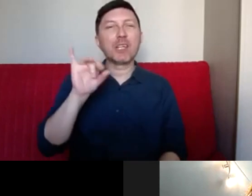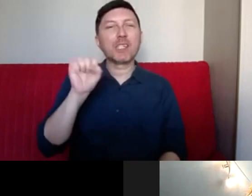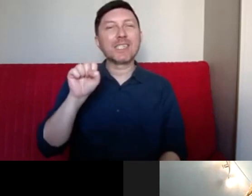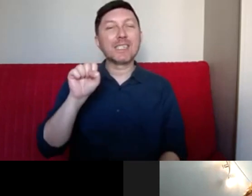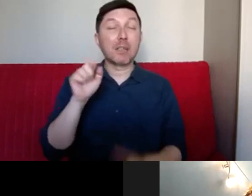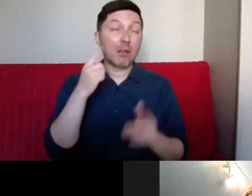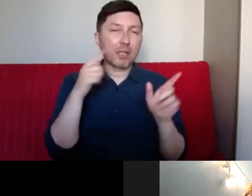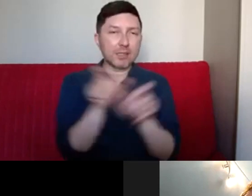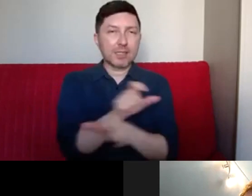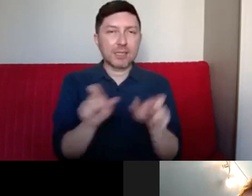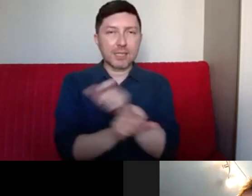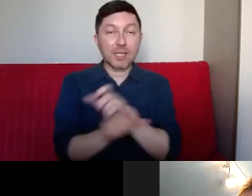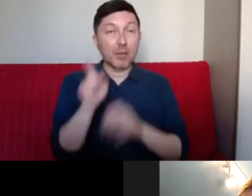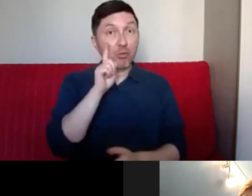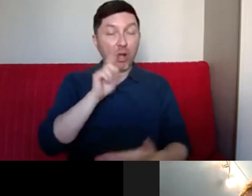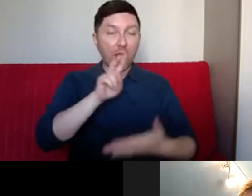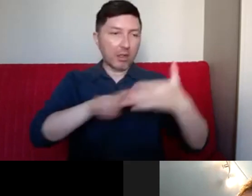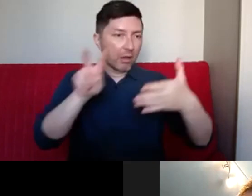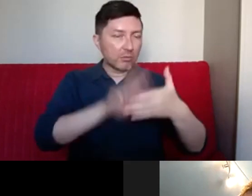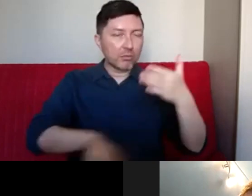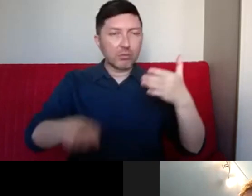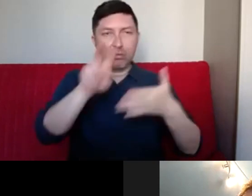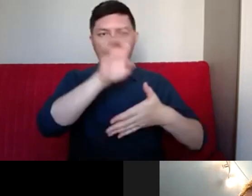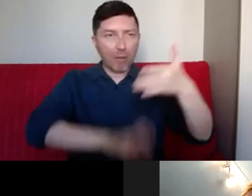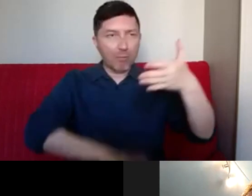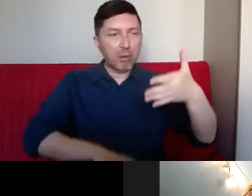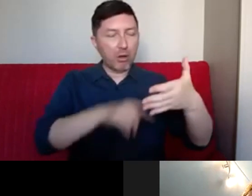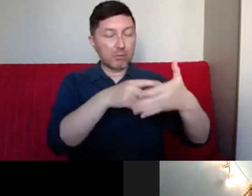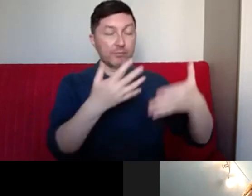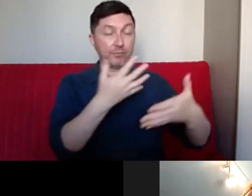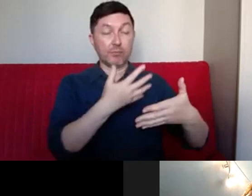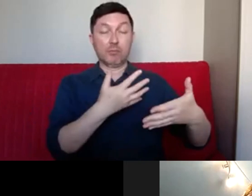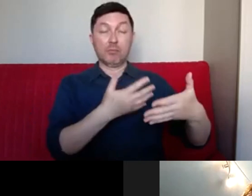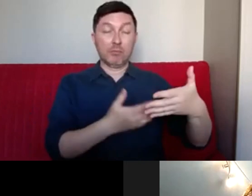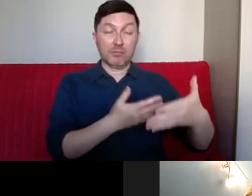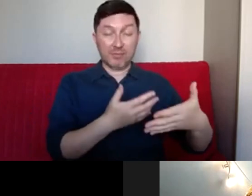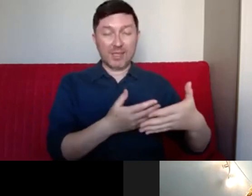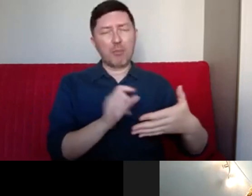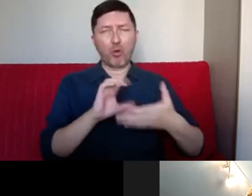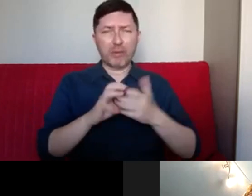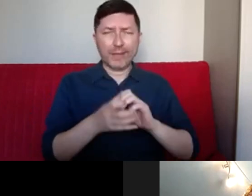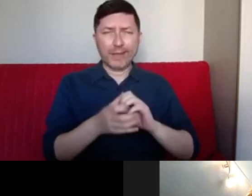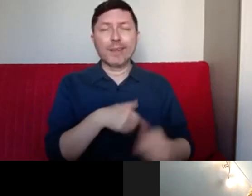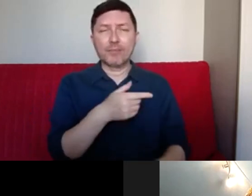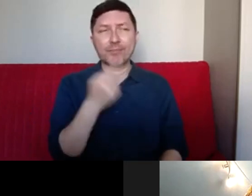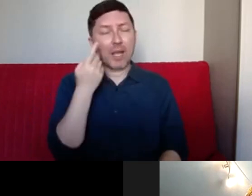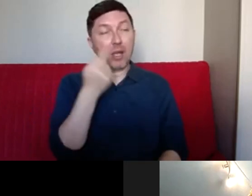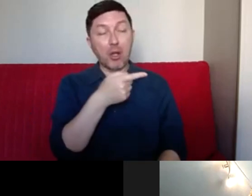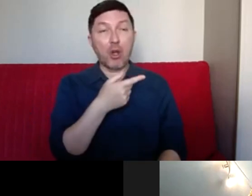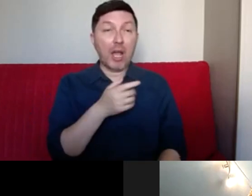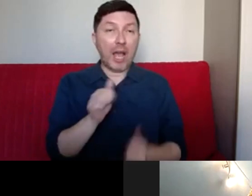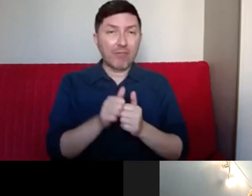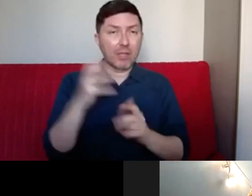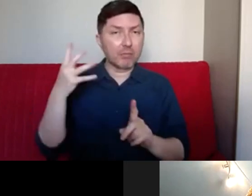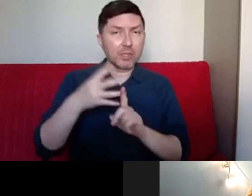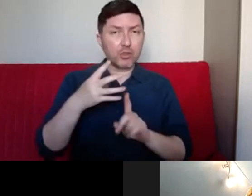du coup, il y a beaucoup de rapports, beaucoup de lectures, beaucoup de choses comme ça. Donc, on essaye de voir quelle est la meilleure adaptation à donner